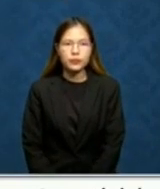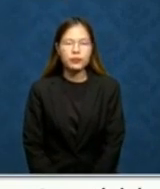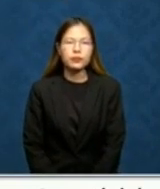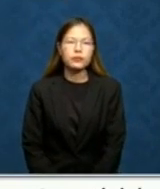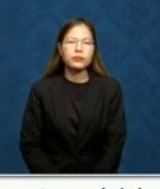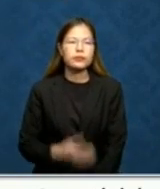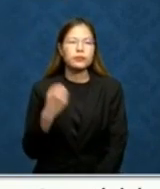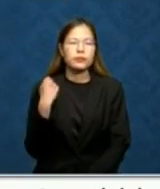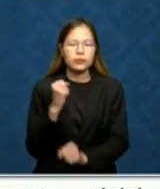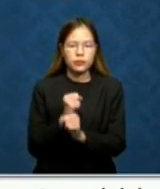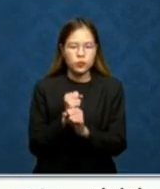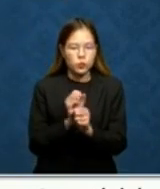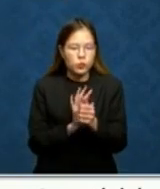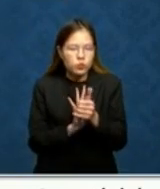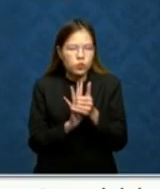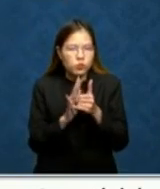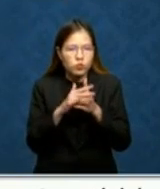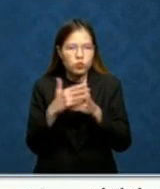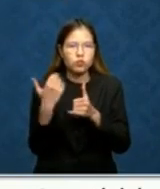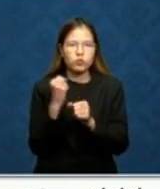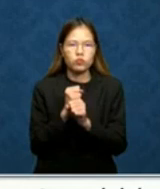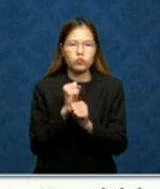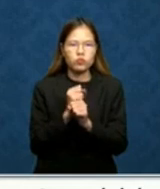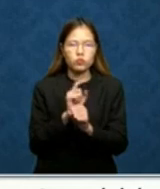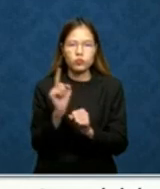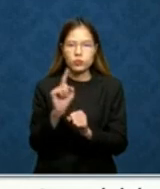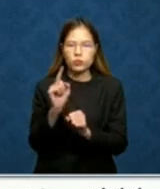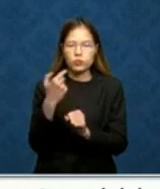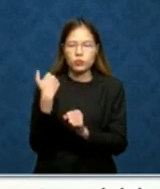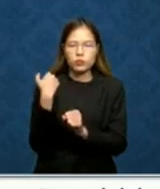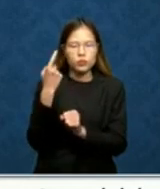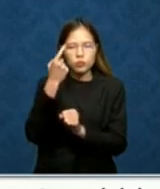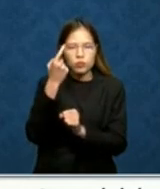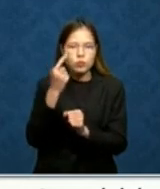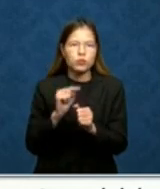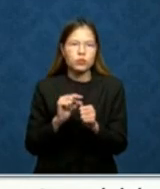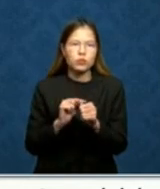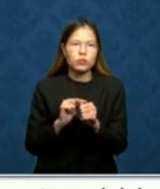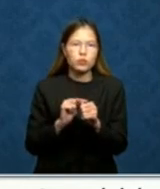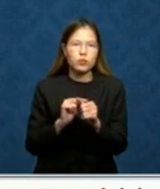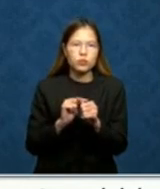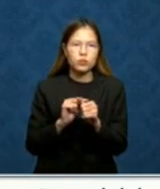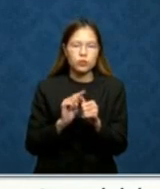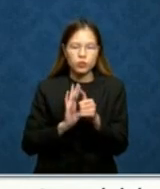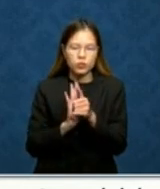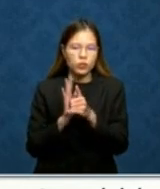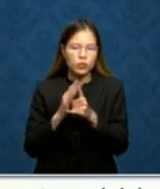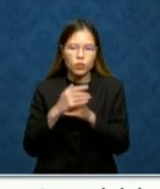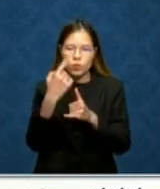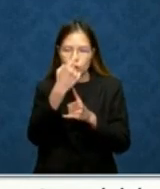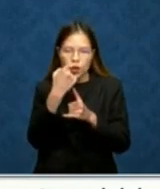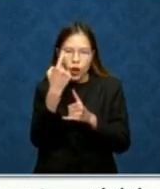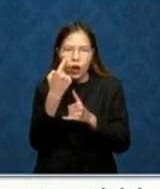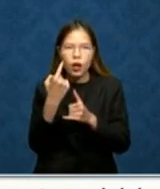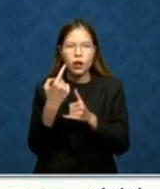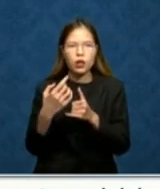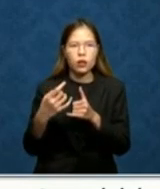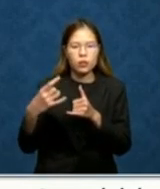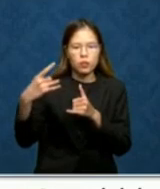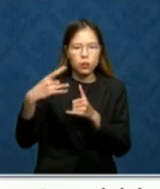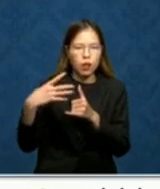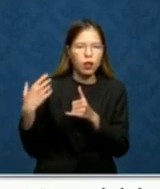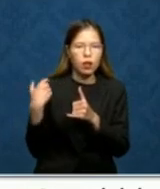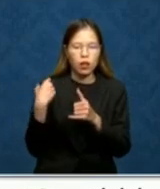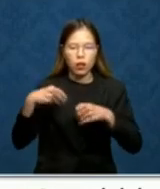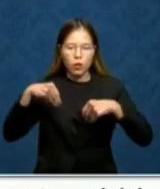างออนไลน์ก็คือการที่ตัวของผู้ถูกกระทำนั้นเขาไม่ทราบได้เลยค่ะว่าผู้ที่กำลังทำร้ายเขาอยู่เนี่ยเป็นใครเป็นคนใกล้ตัว